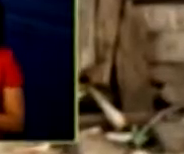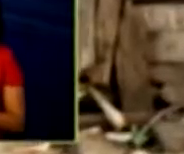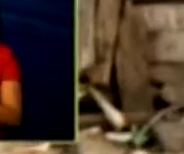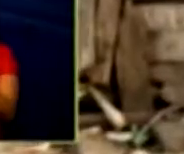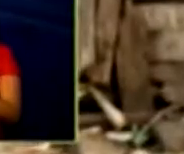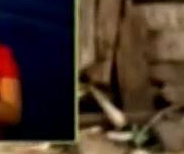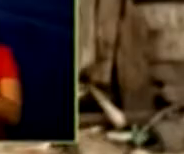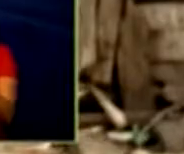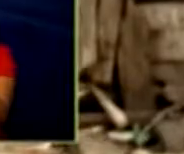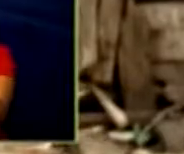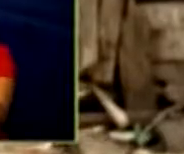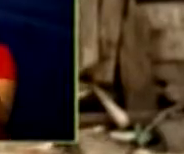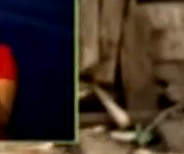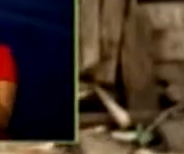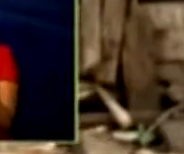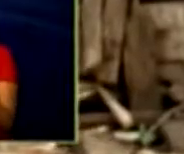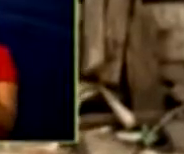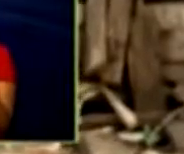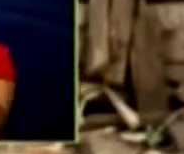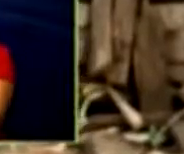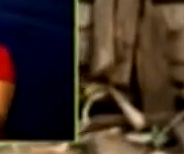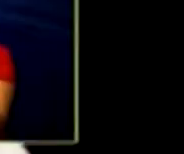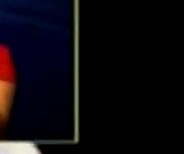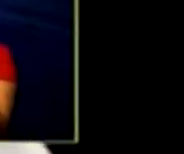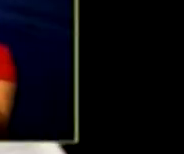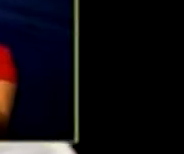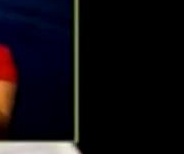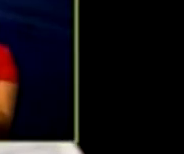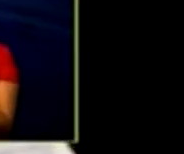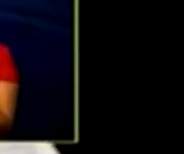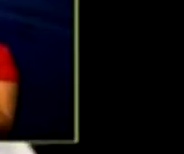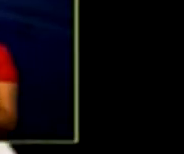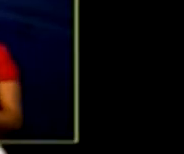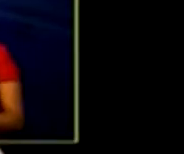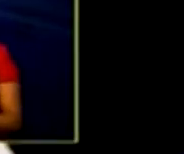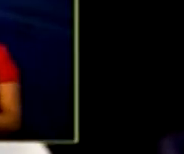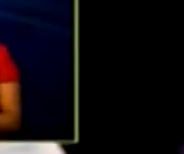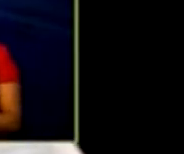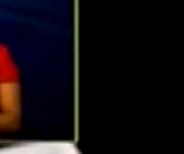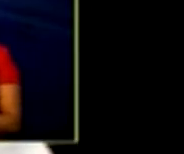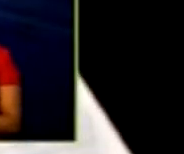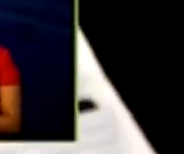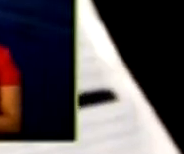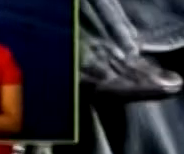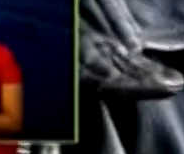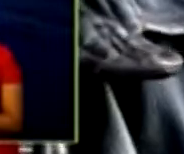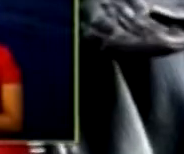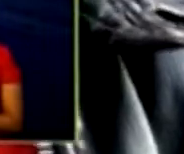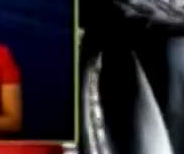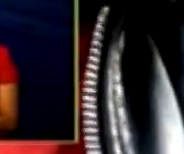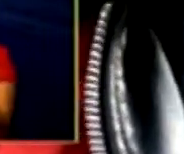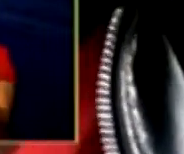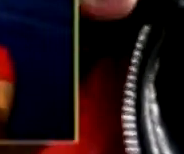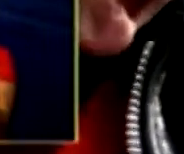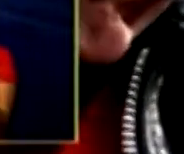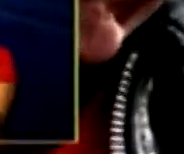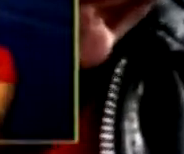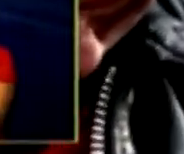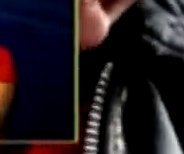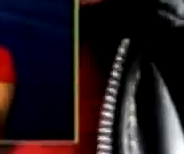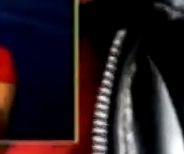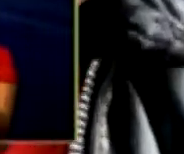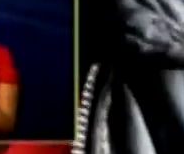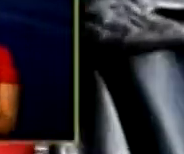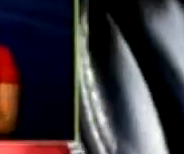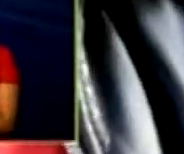gari yangu. Kwanza unajaza proposal form kama hii na uijaze wewe mwenyewe, na kama